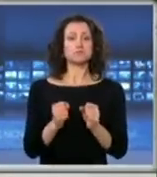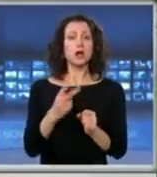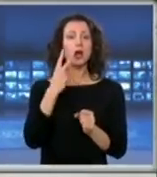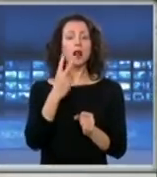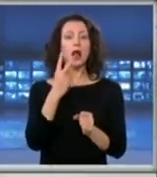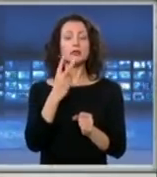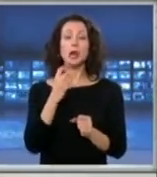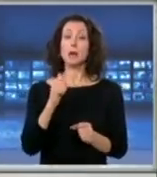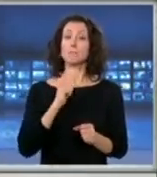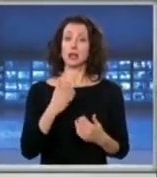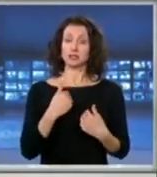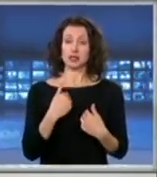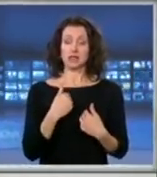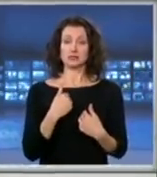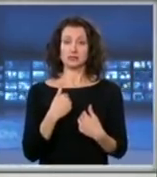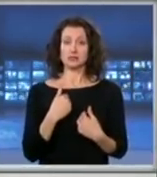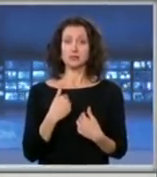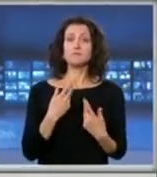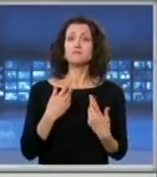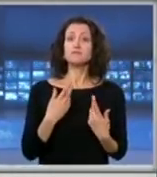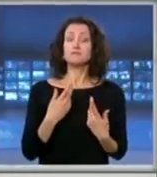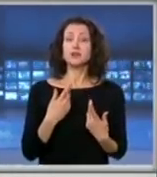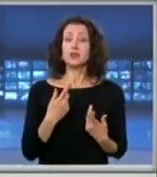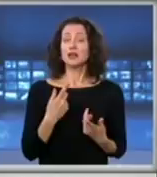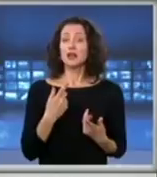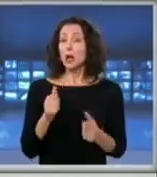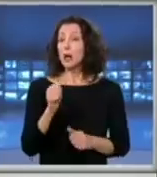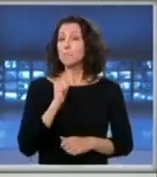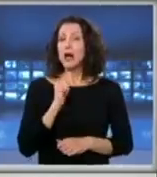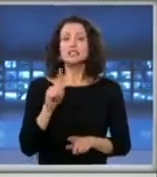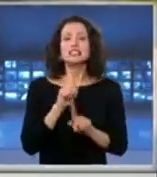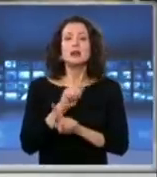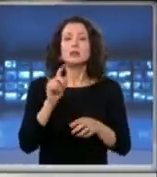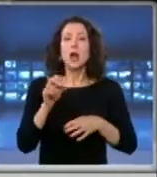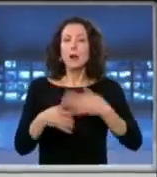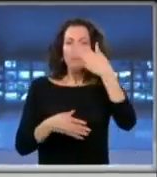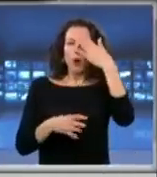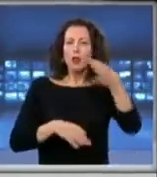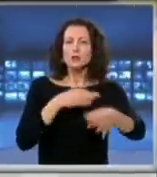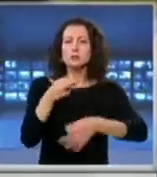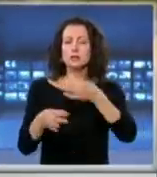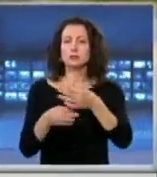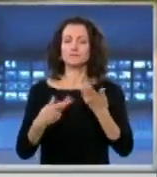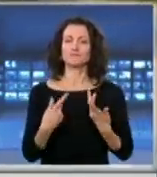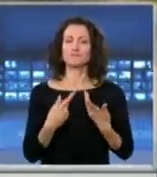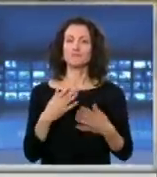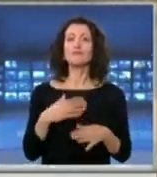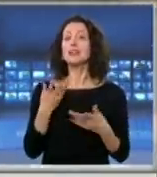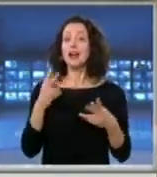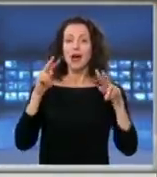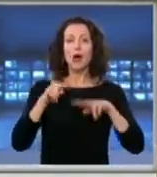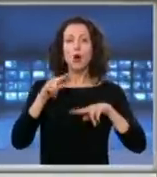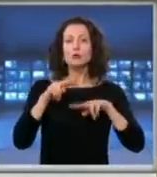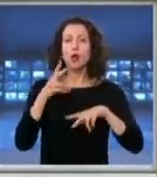ни пази. Ни пази и да няма тези болести. Контролът на достъп до махалите ще покаже дали се